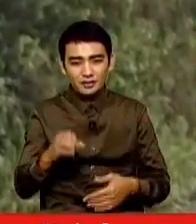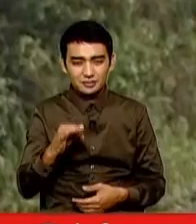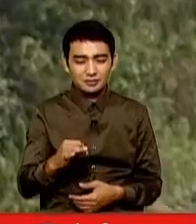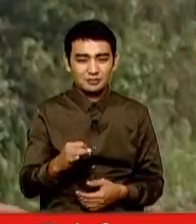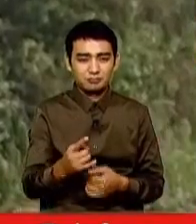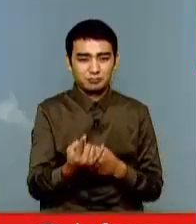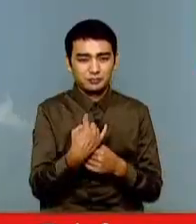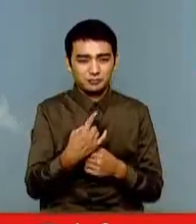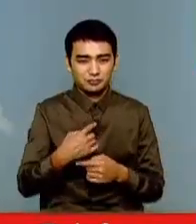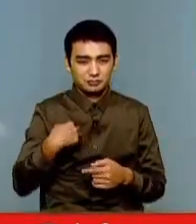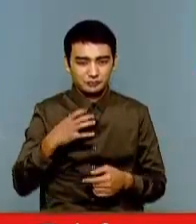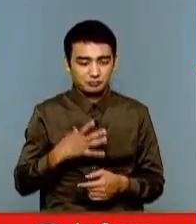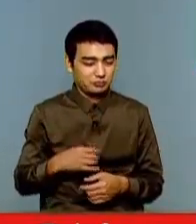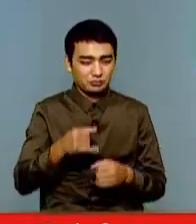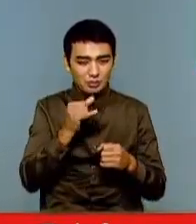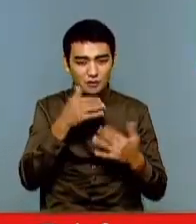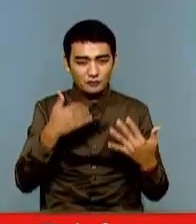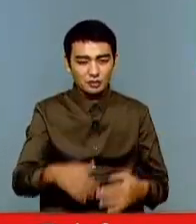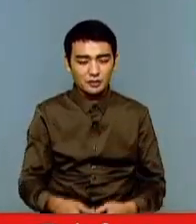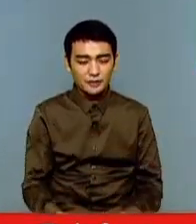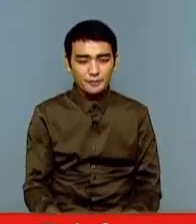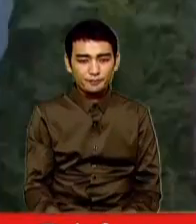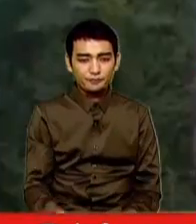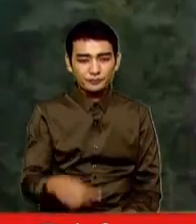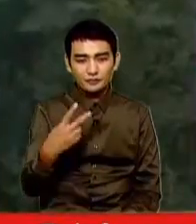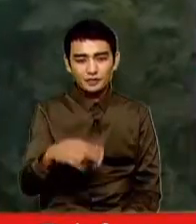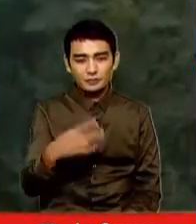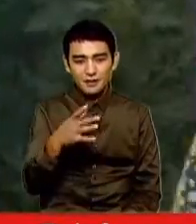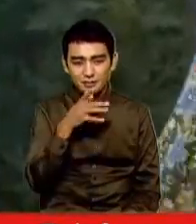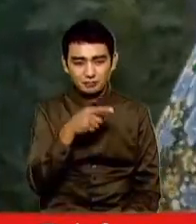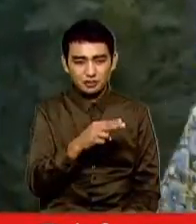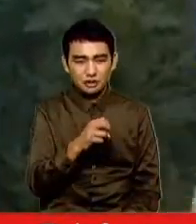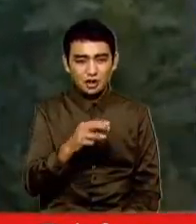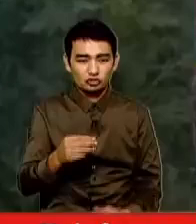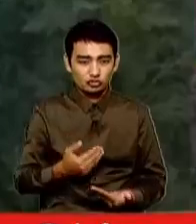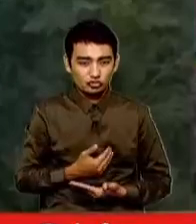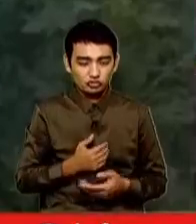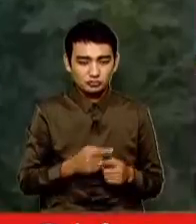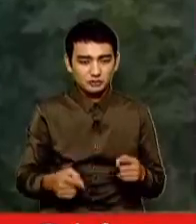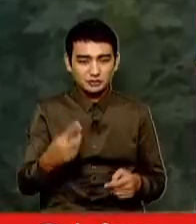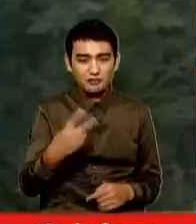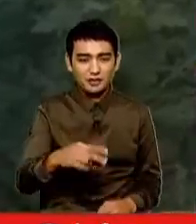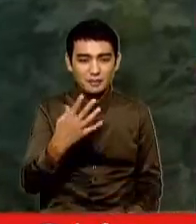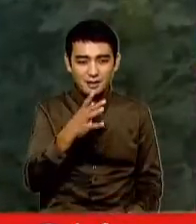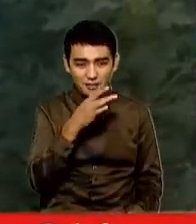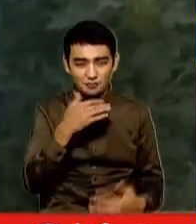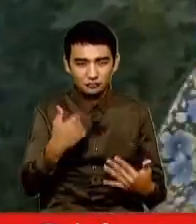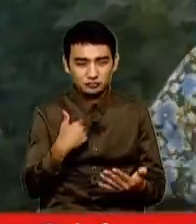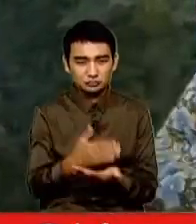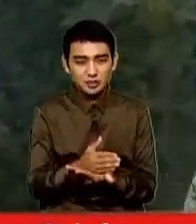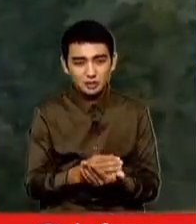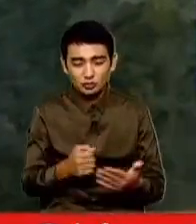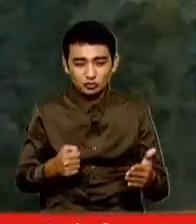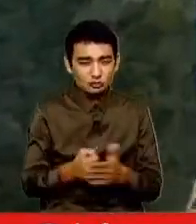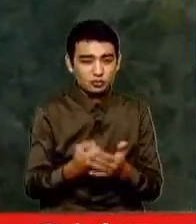не мазил шықты дейді. Здесь уже более 25 лет сажаем дачу. Менің мұнда тұрып жатқаныма 25 жылдан асты. Әлі